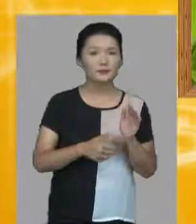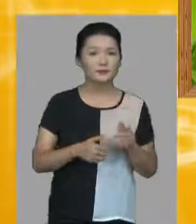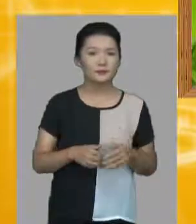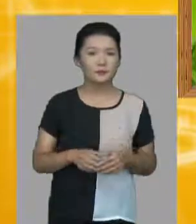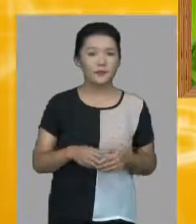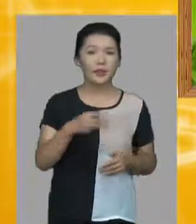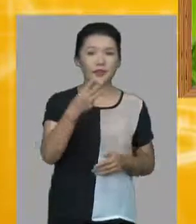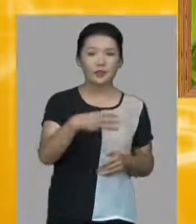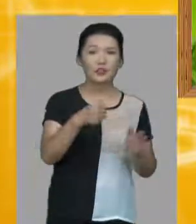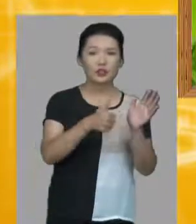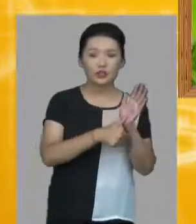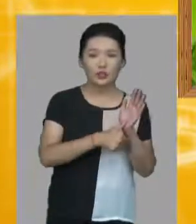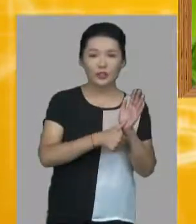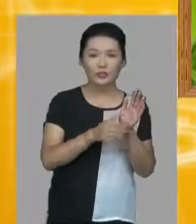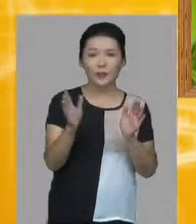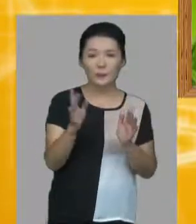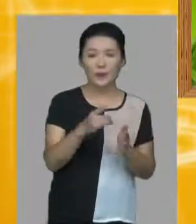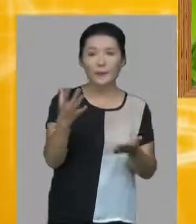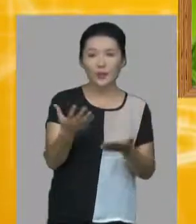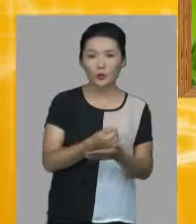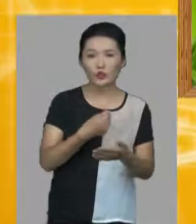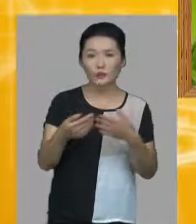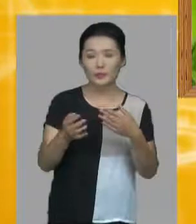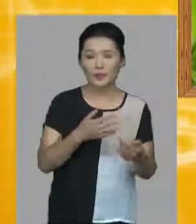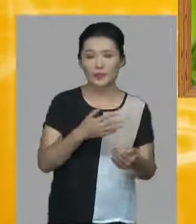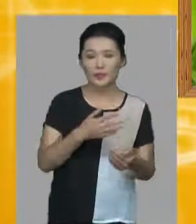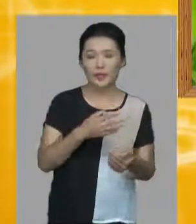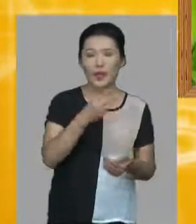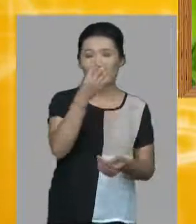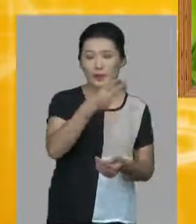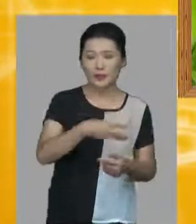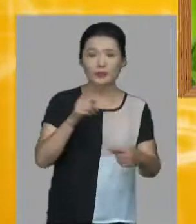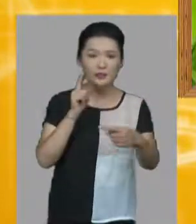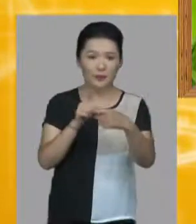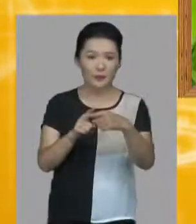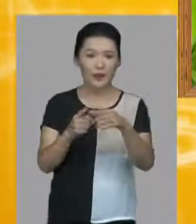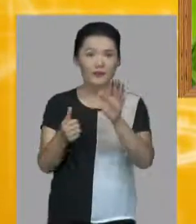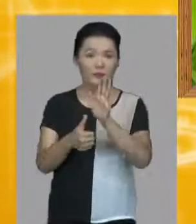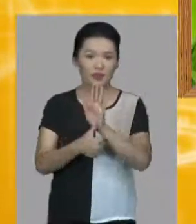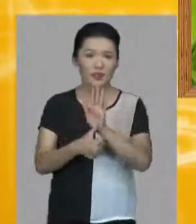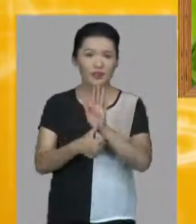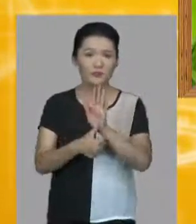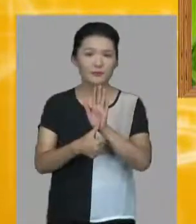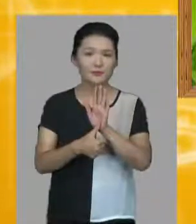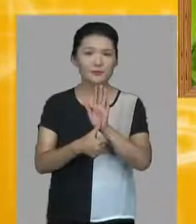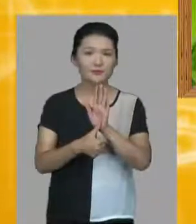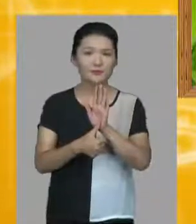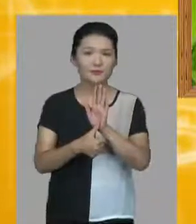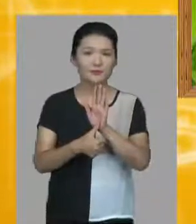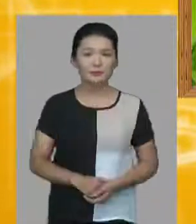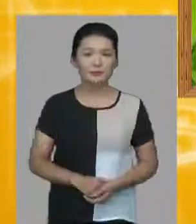36, 6. 36 мы получим, если к 30 прибавим 6.